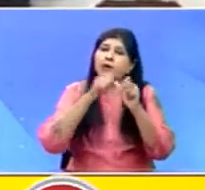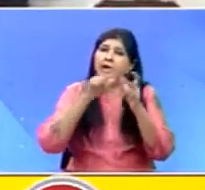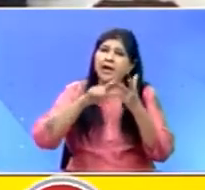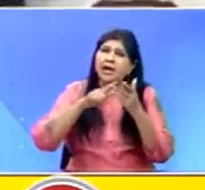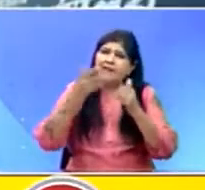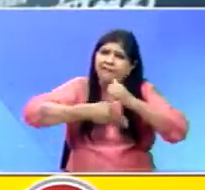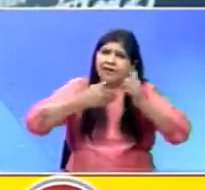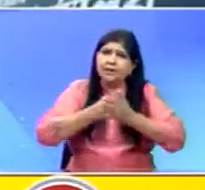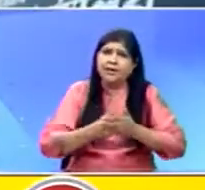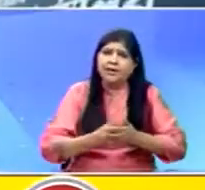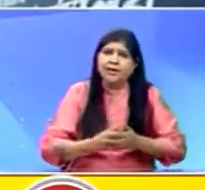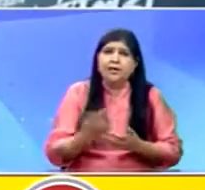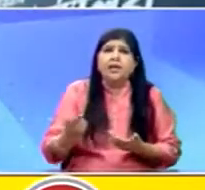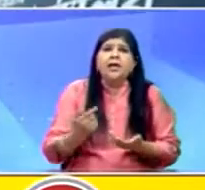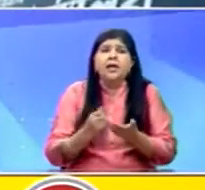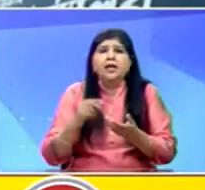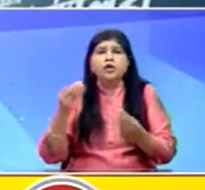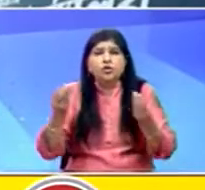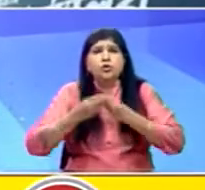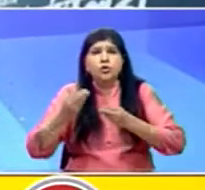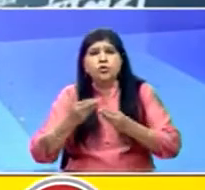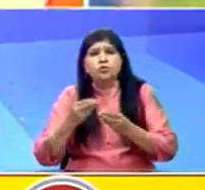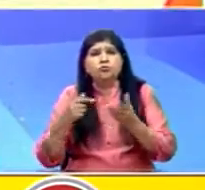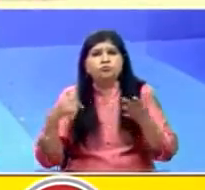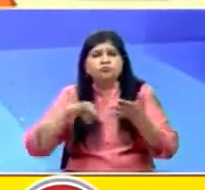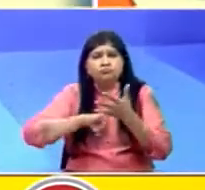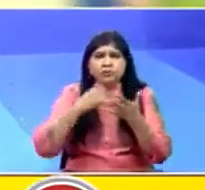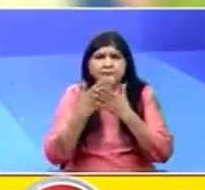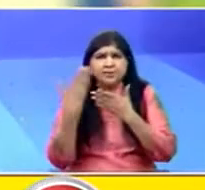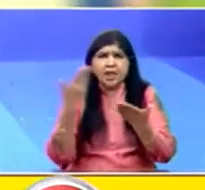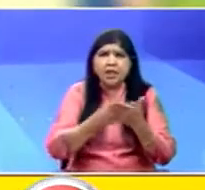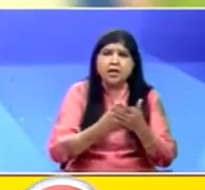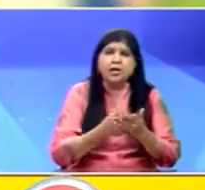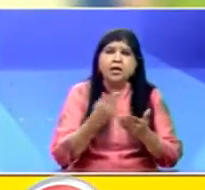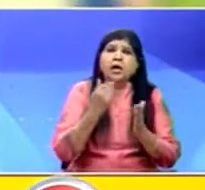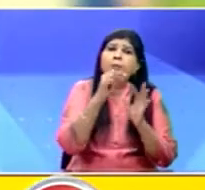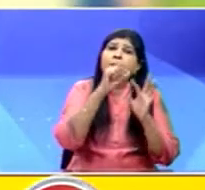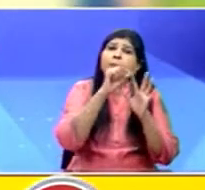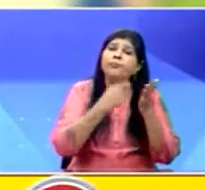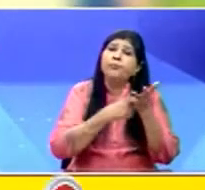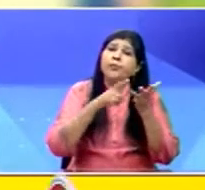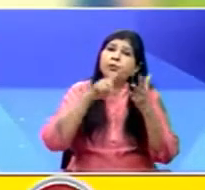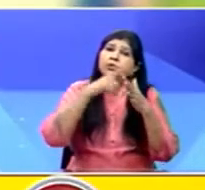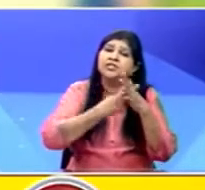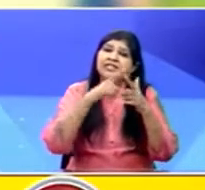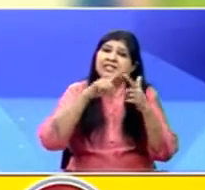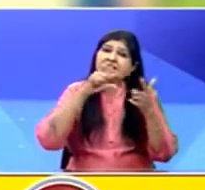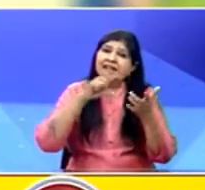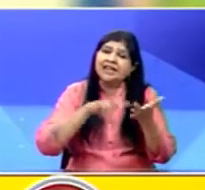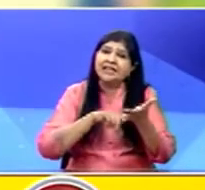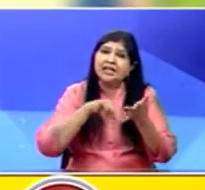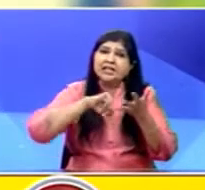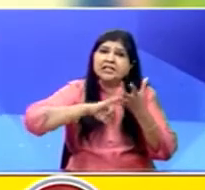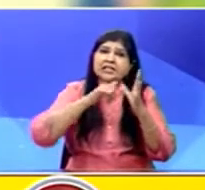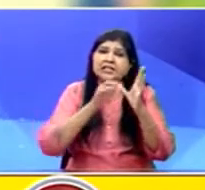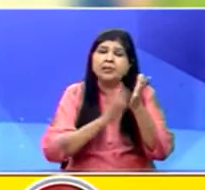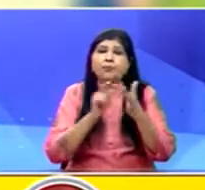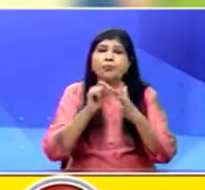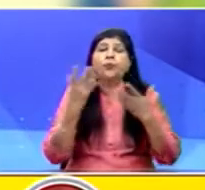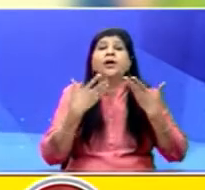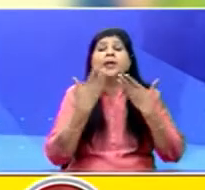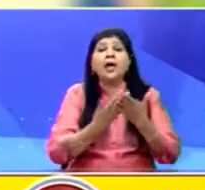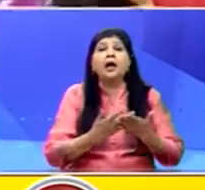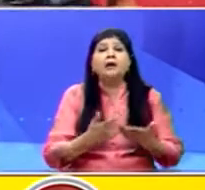एक दिलचस्प परियोजना चलाई जा रही है, प्रोजेक्ट संपूर्णा। इस प्रोजेक्ट का मकसद